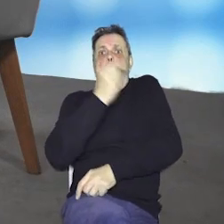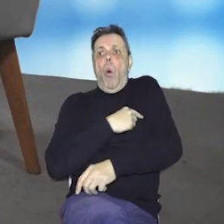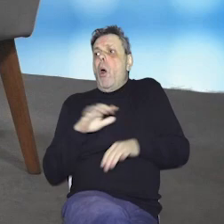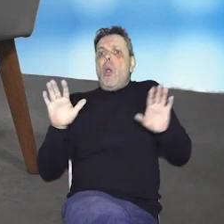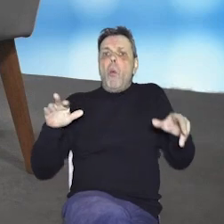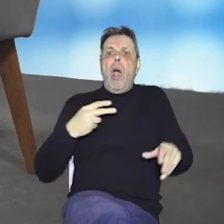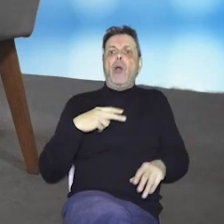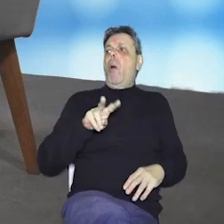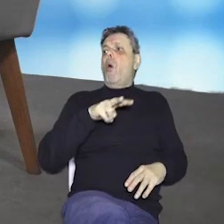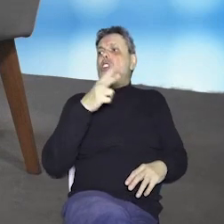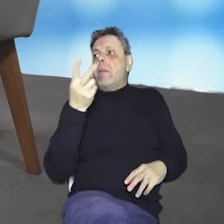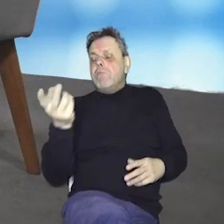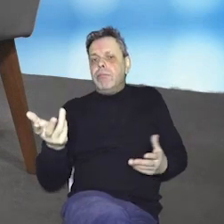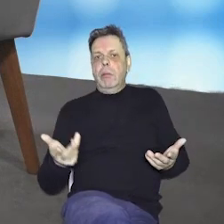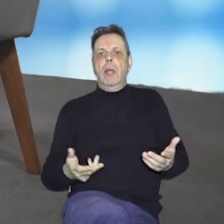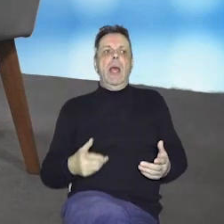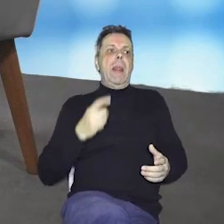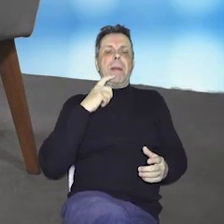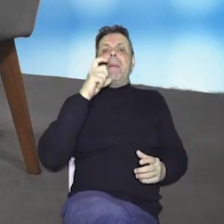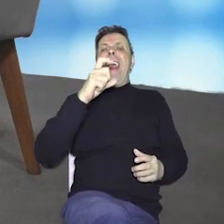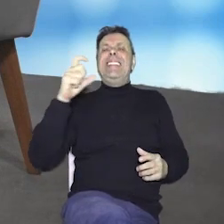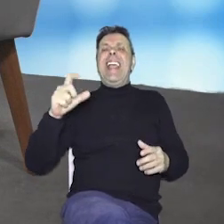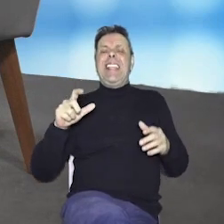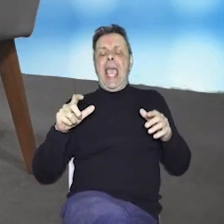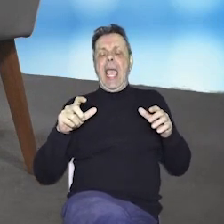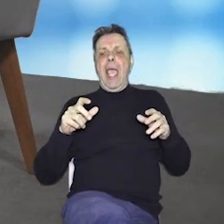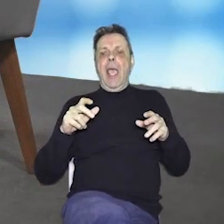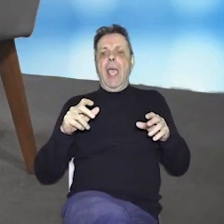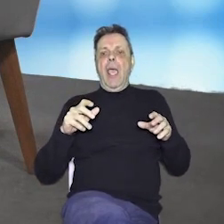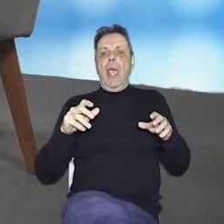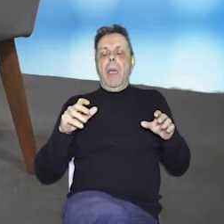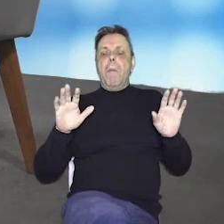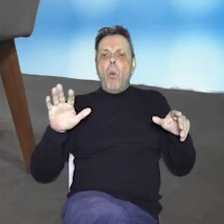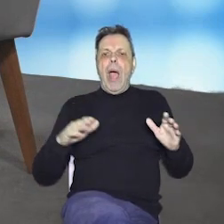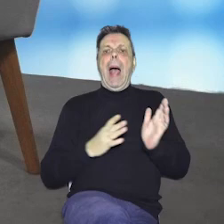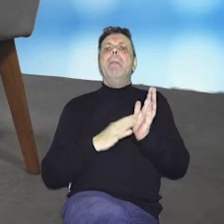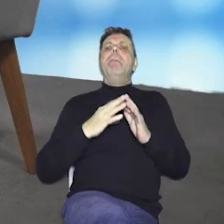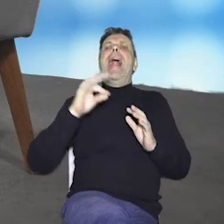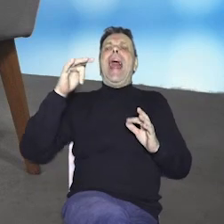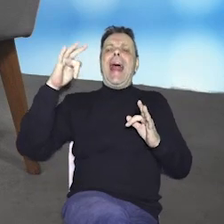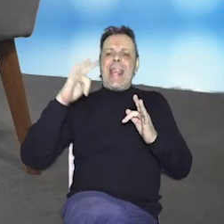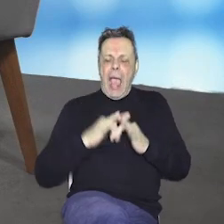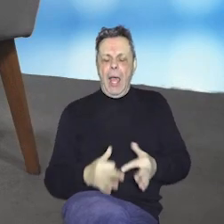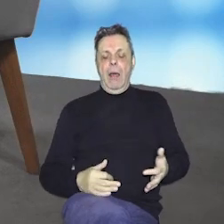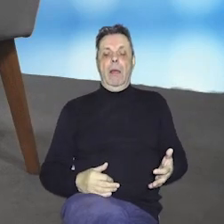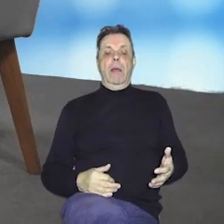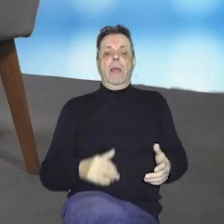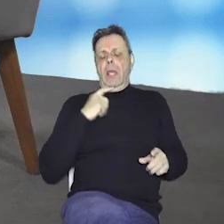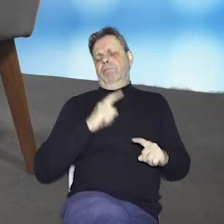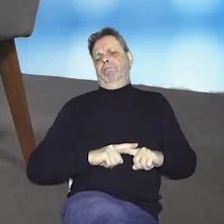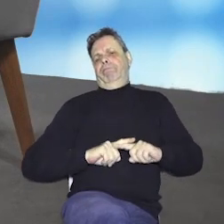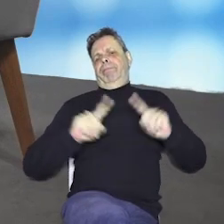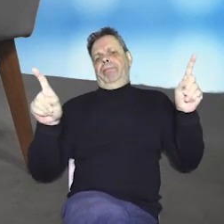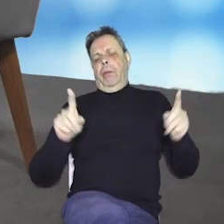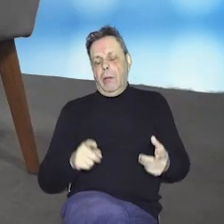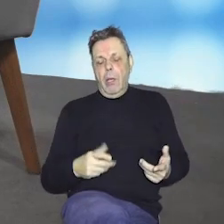može prenijeti bolest spavanja, primjerice CC koja je jako ozbiljna bolest, malarija, jel da, koja je jako ozbiljna bolest i brojni